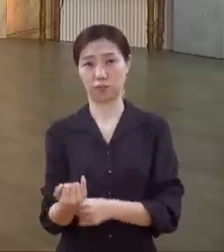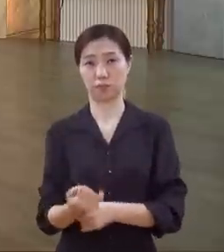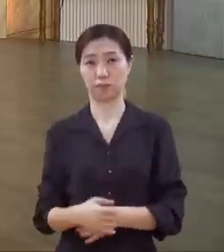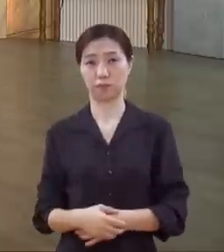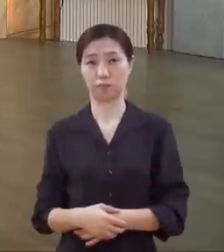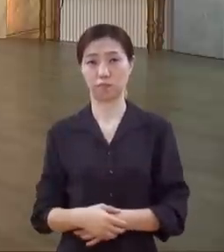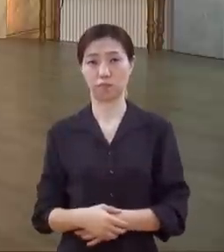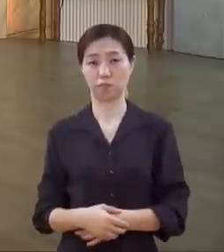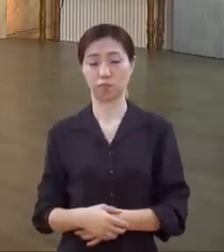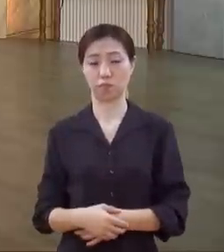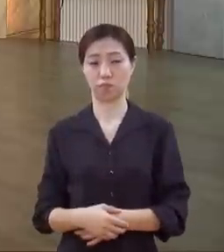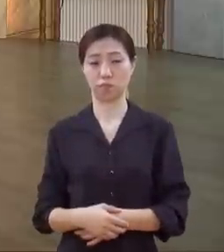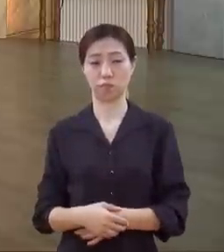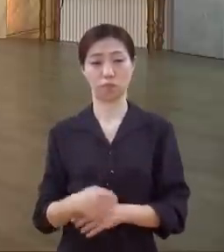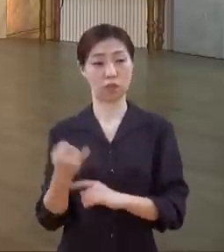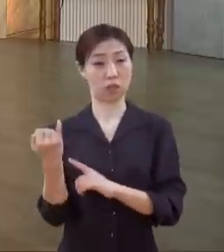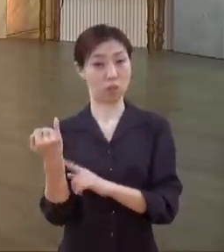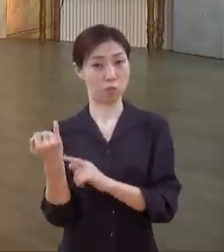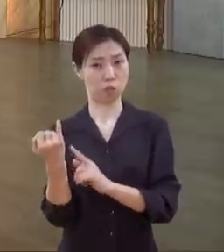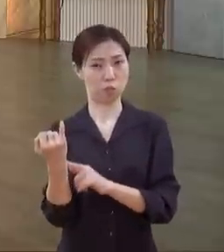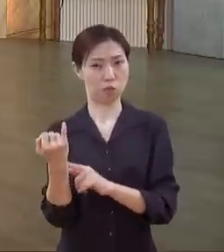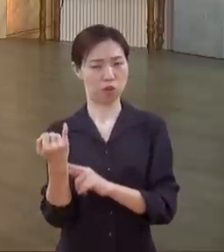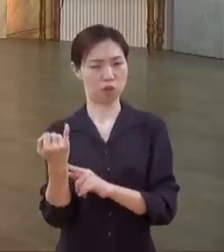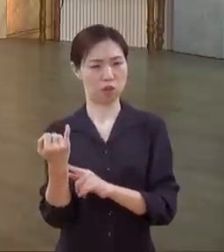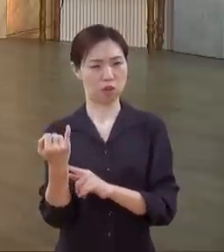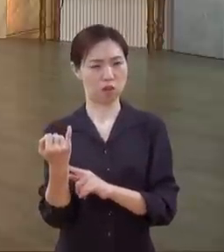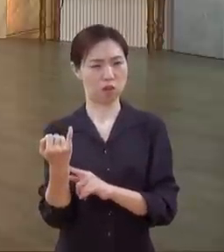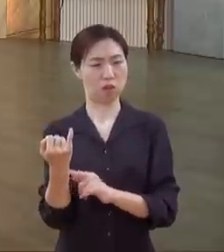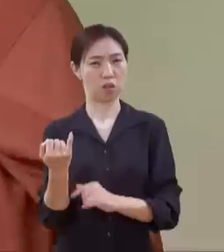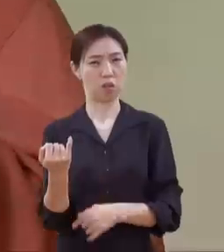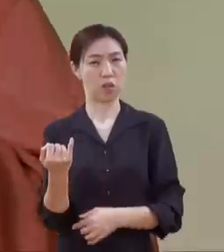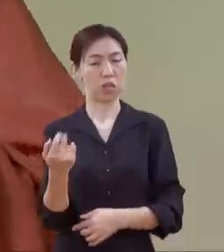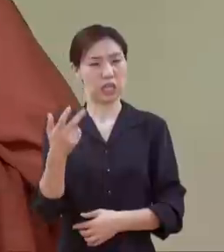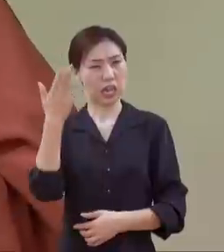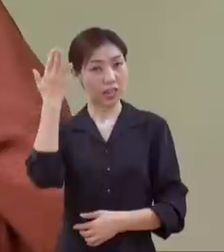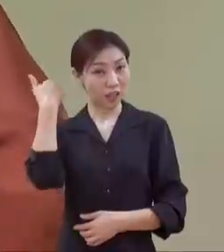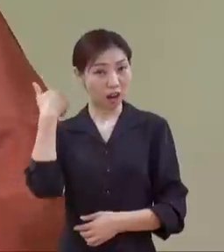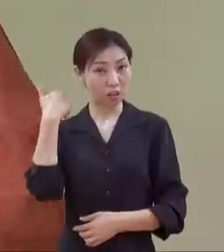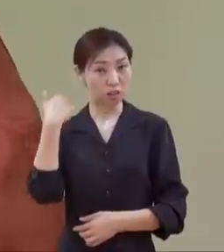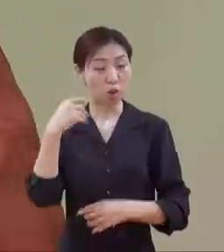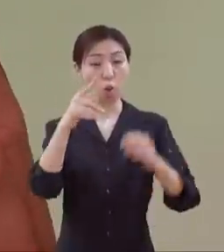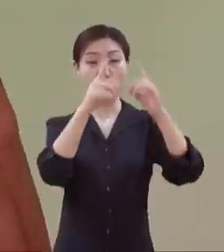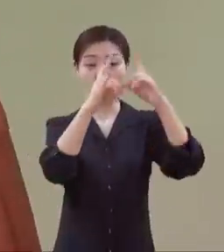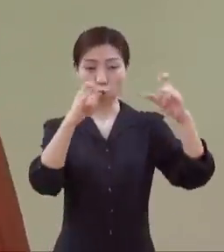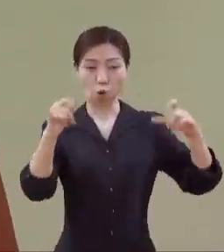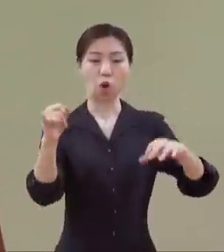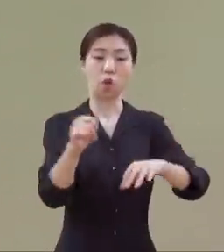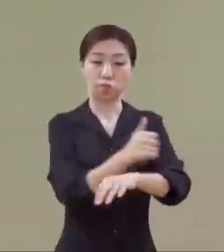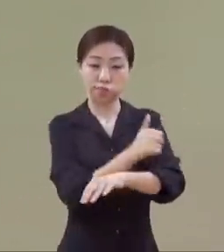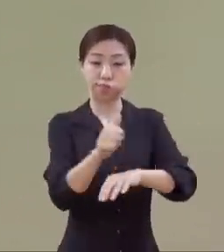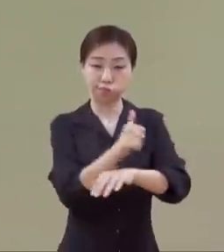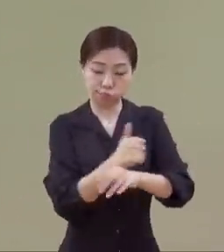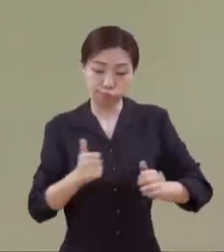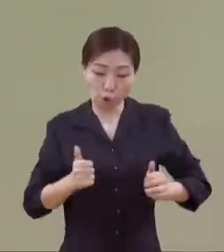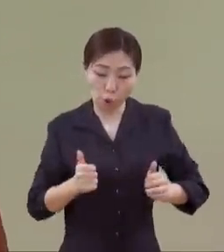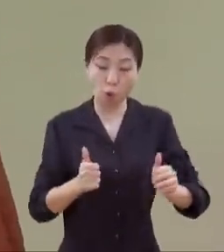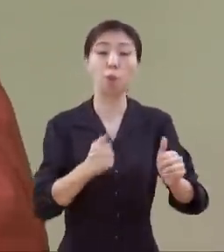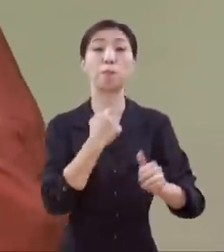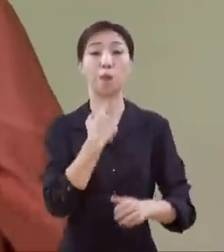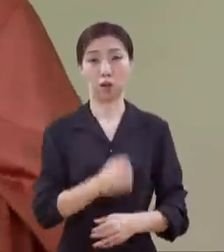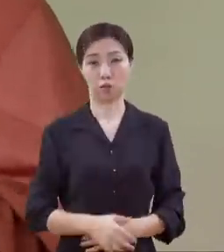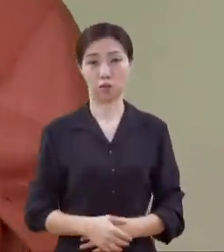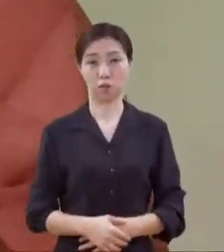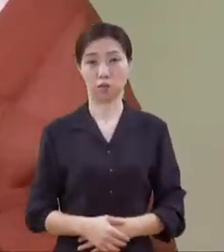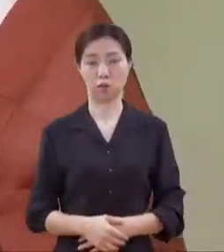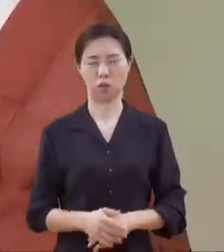한동안 바빠 가지고 절연 열심히 안 다니셨는데 그 전에는 좀 저를 열심히 다니고 나름대로 기도